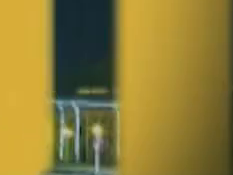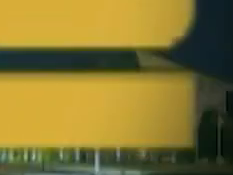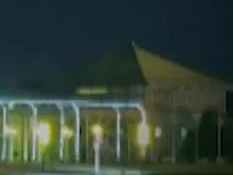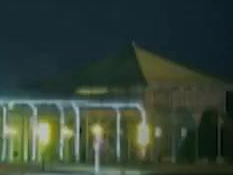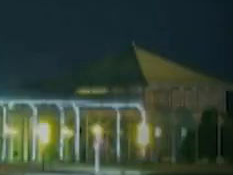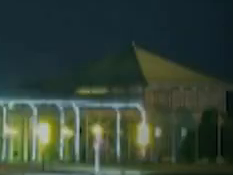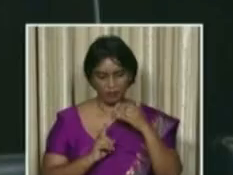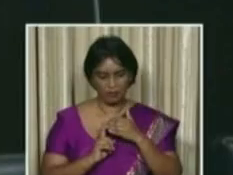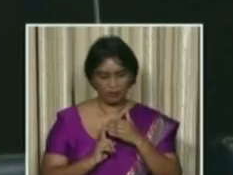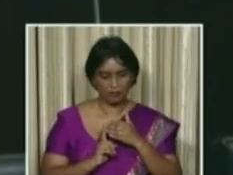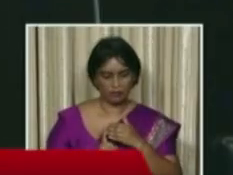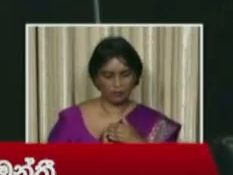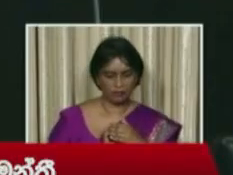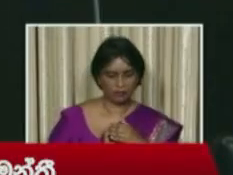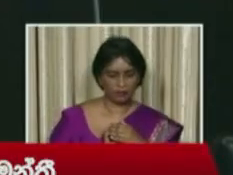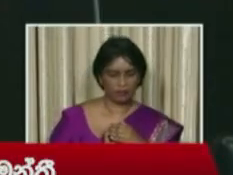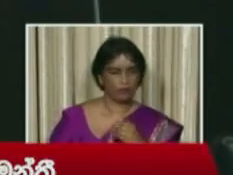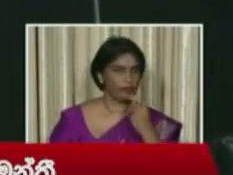කරනවා.